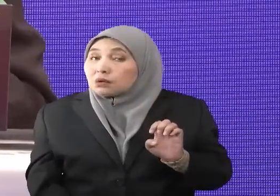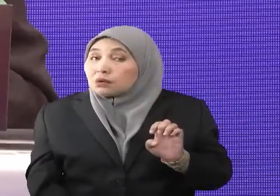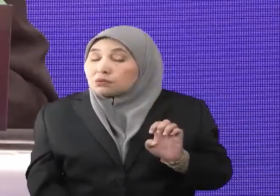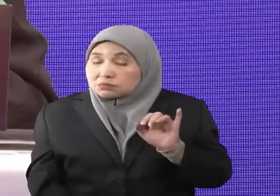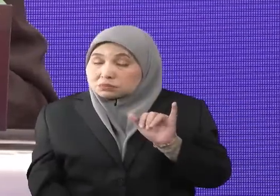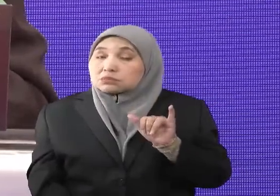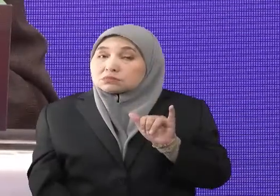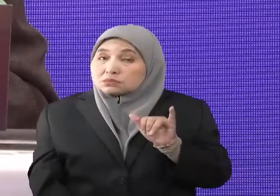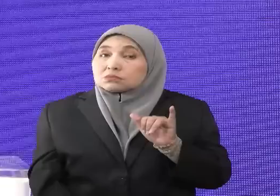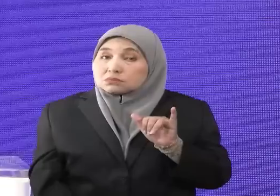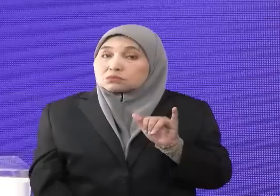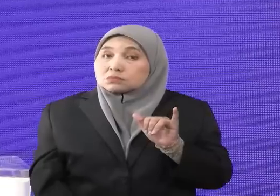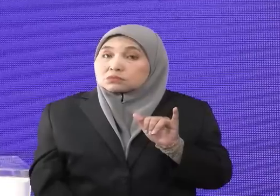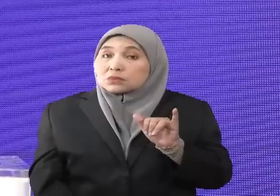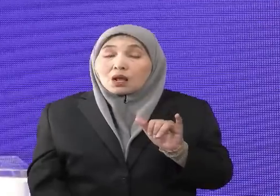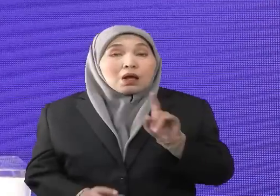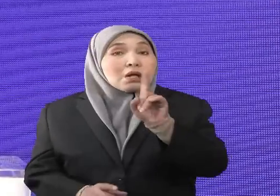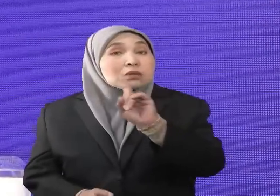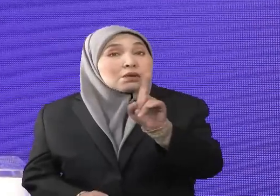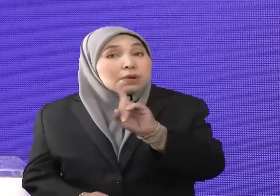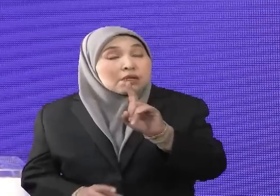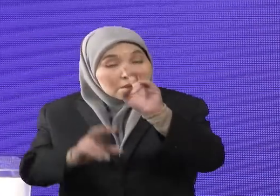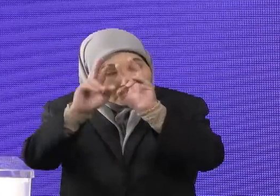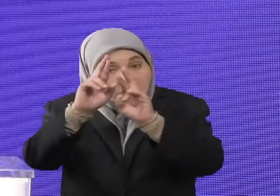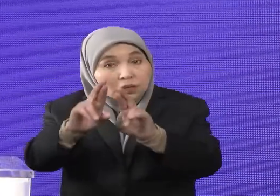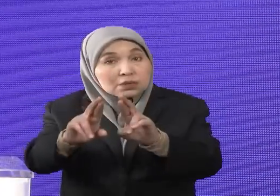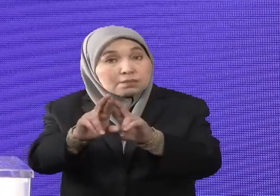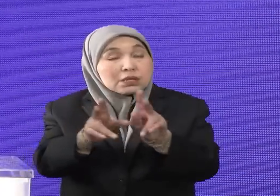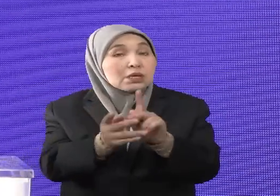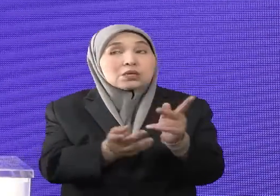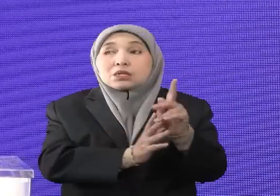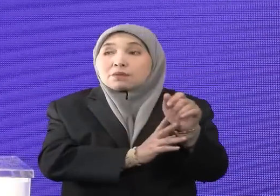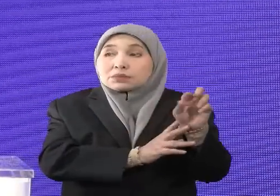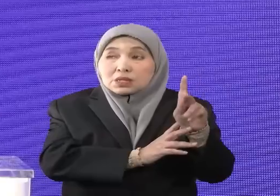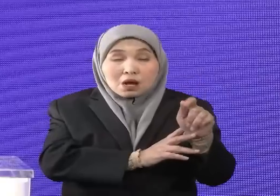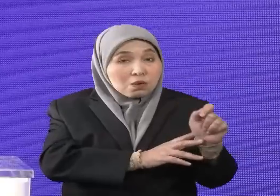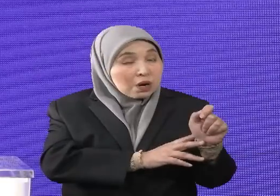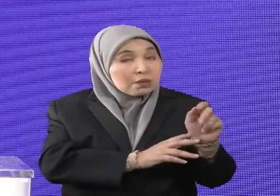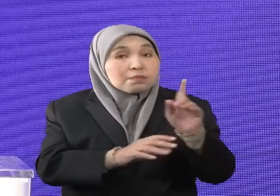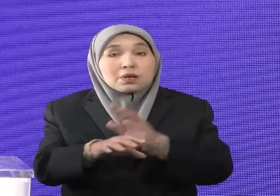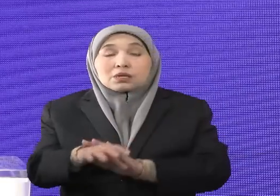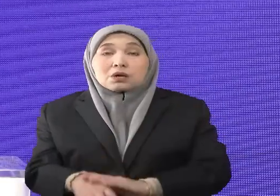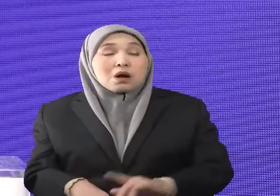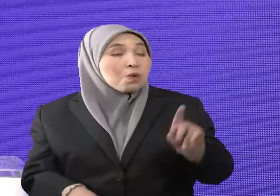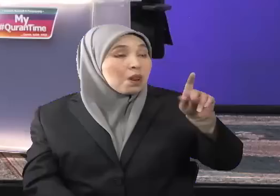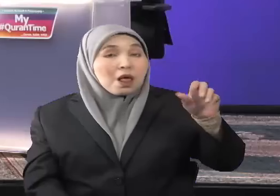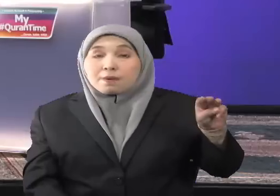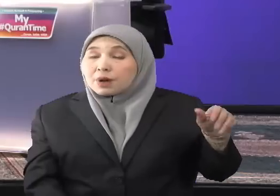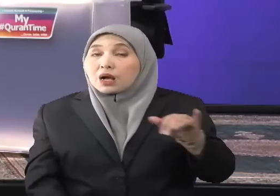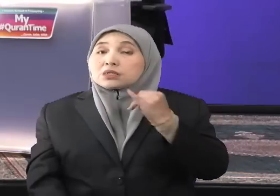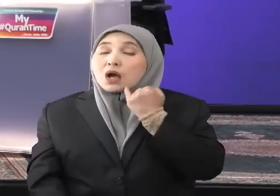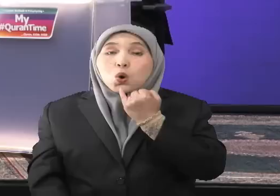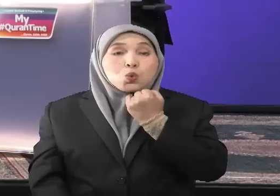jadi Di manakah penghormatan kepada kita Taurat itu sendiri di sisi ulama Yahudi Itulah